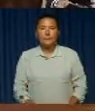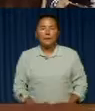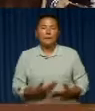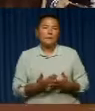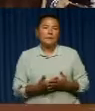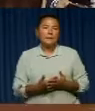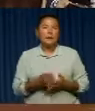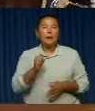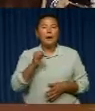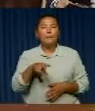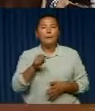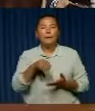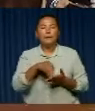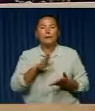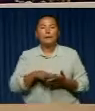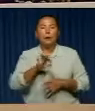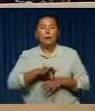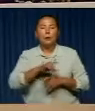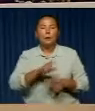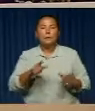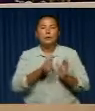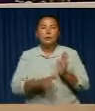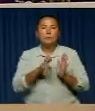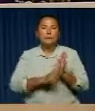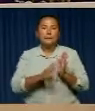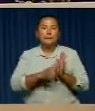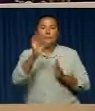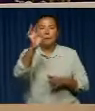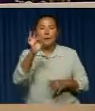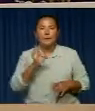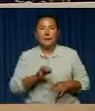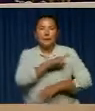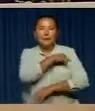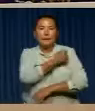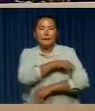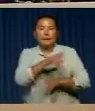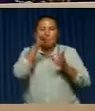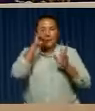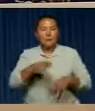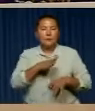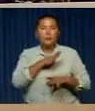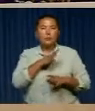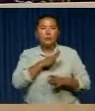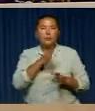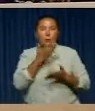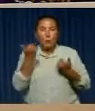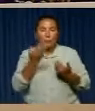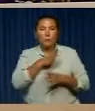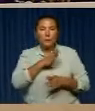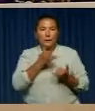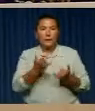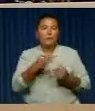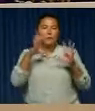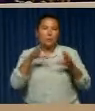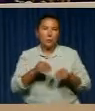мысалы, сәуір айында тіркелген науқастардың 70-80% клиникалық белгісі жоқ болса, бүгінгі таңда өкінішке